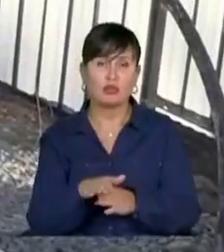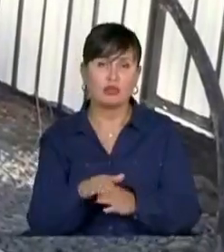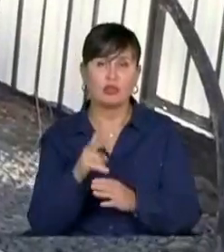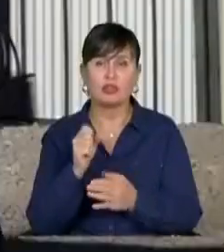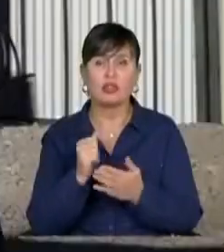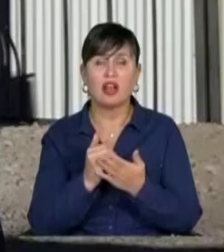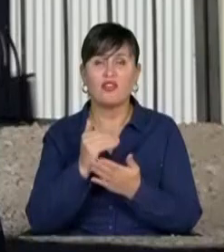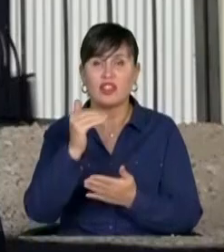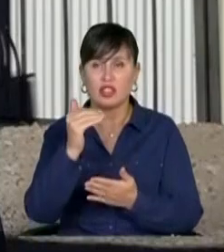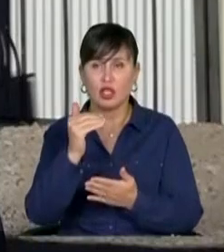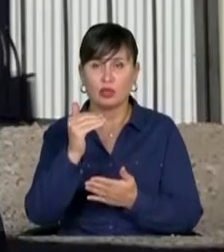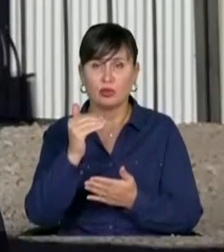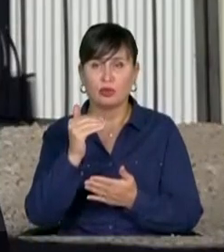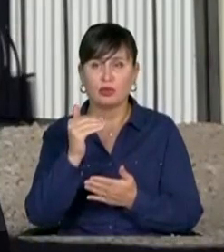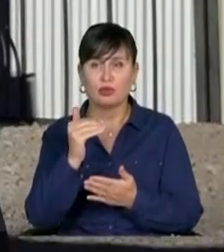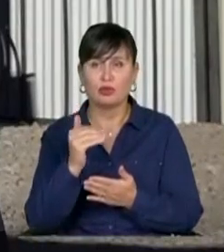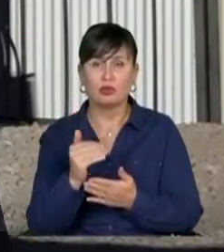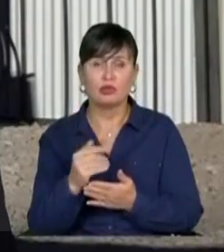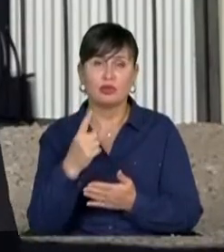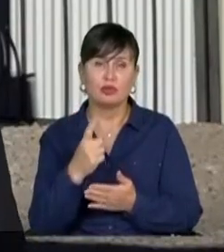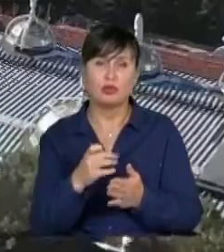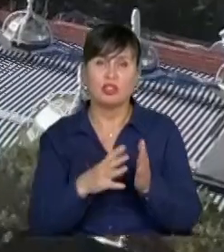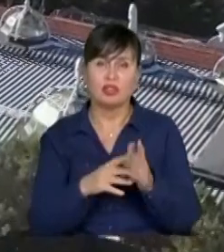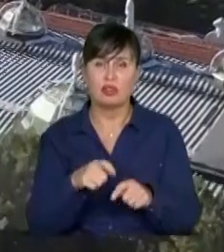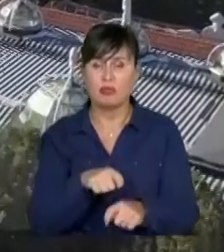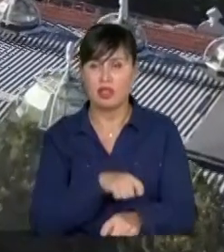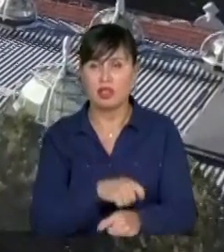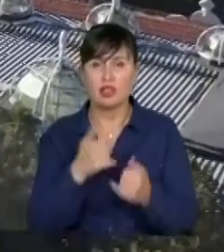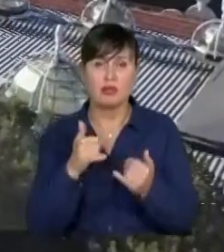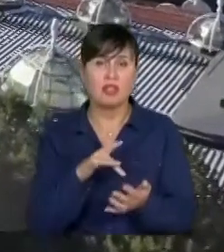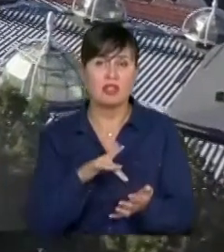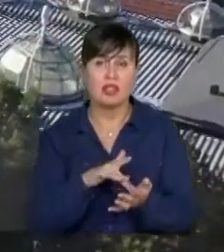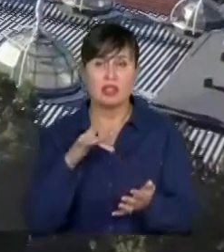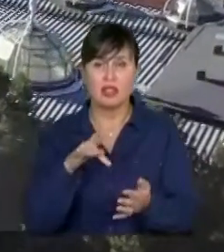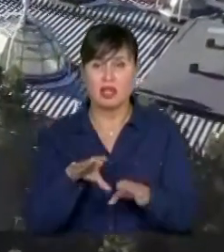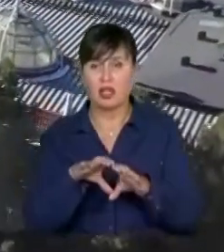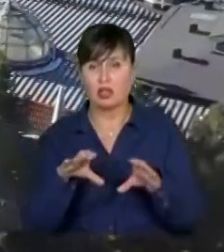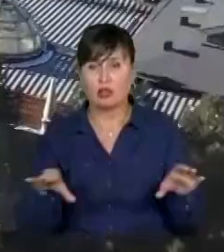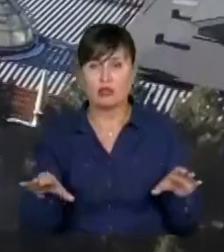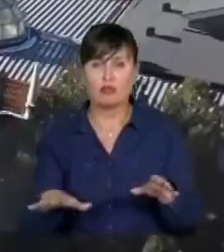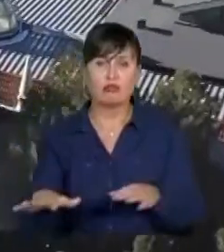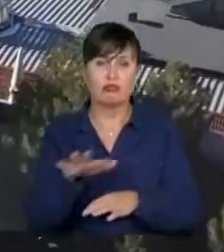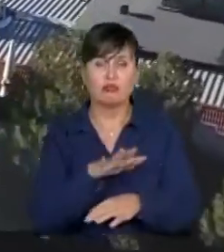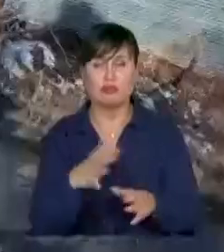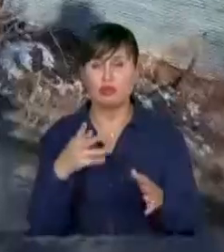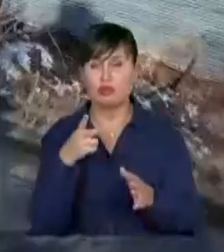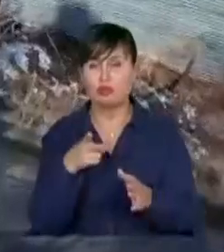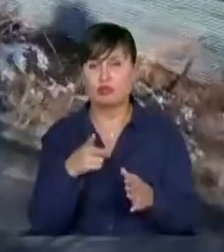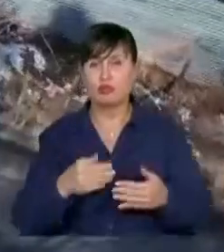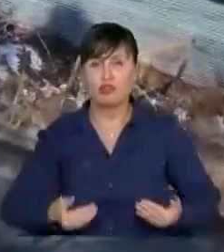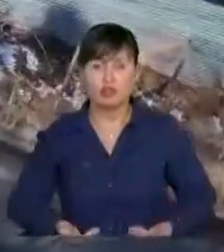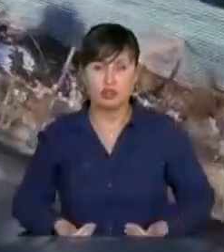на высоту 100 109 м теперь центральными коммуникациями охвачено более 2.000 жителей